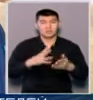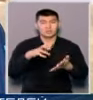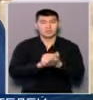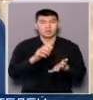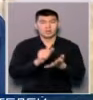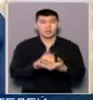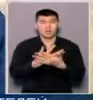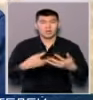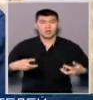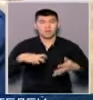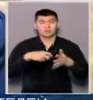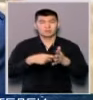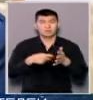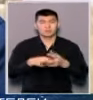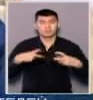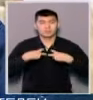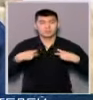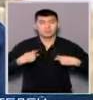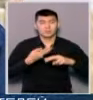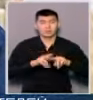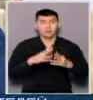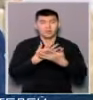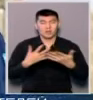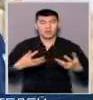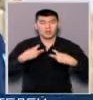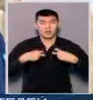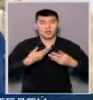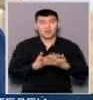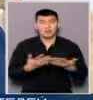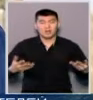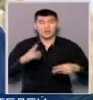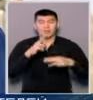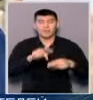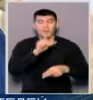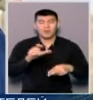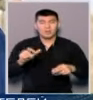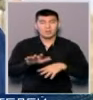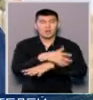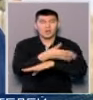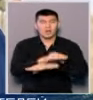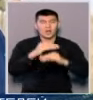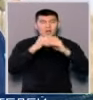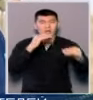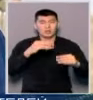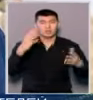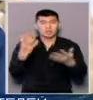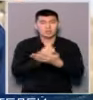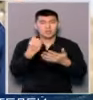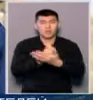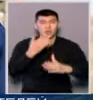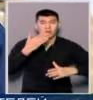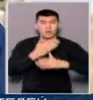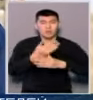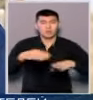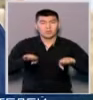занимаются разведением скота или выходят на лодках в море на рыбалку. Чтобы избежать подобных инцидентов, мы готовимся заранее. Например, у нас в